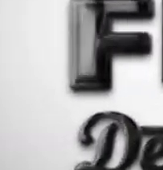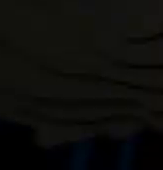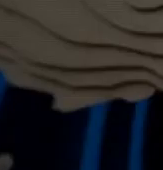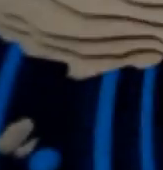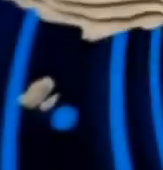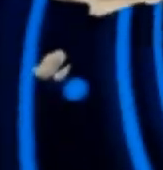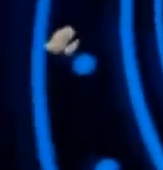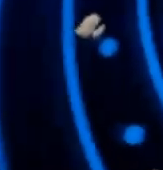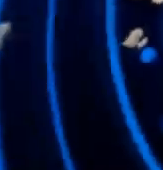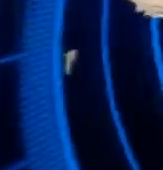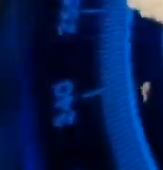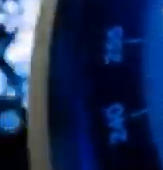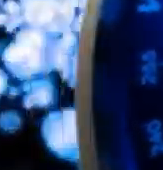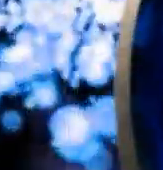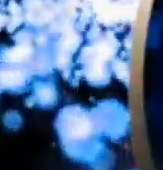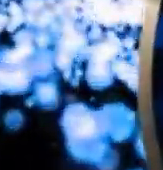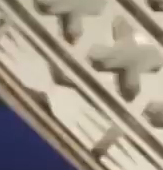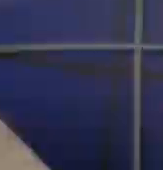की धड़कन.